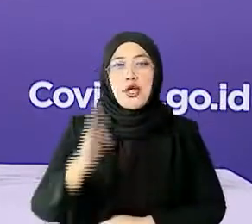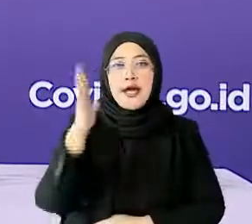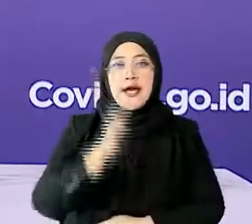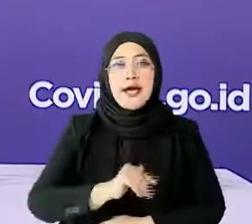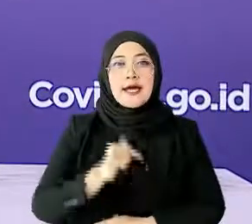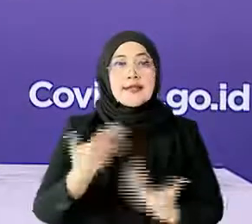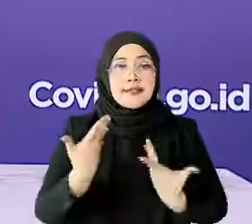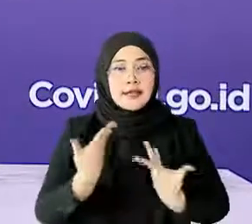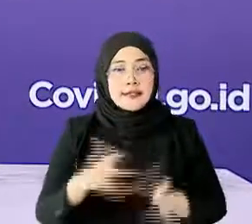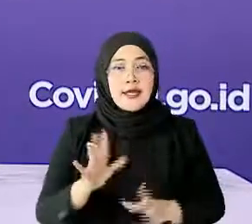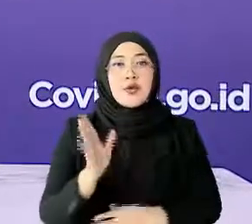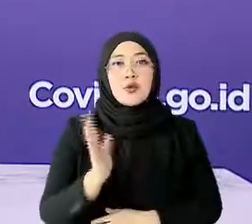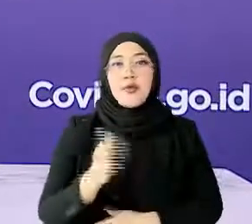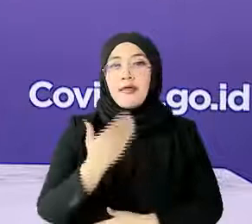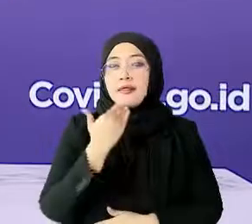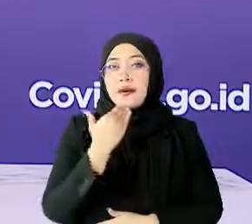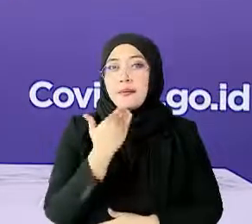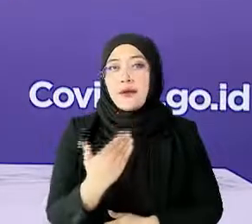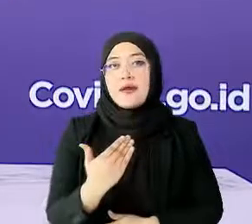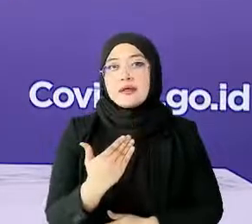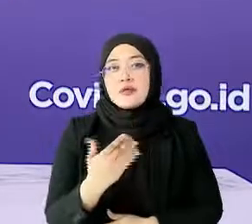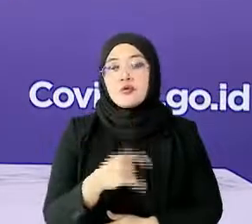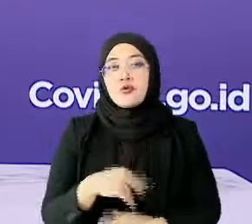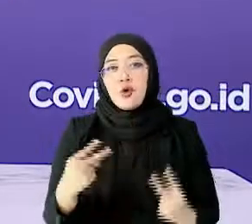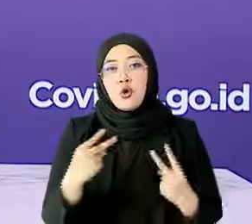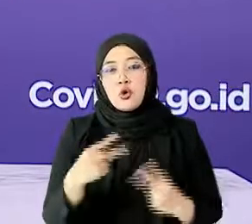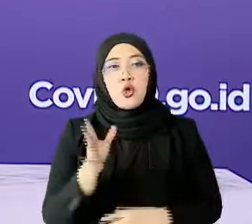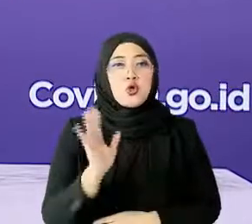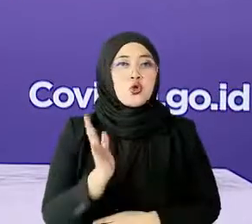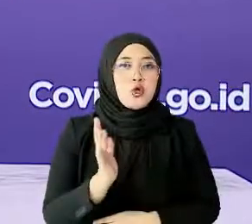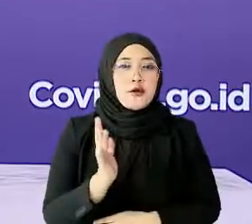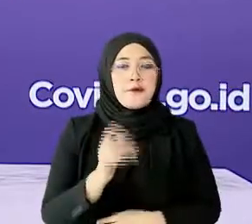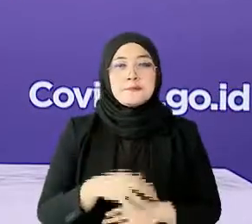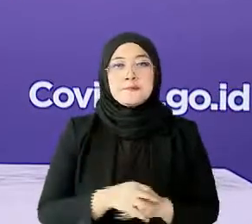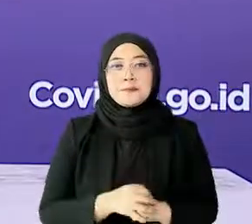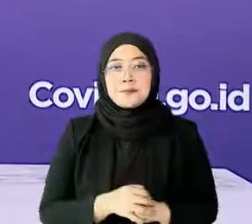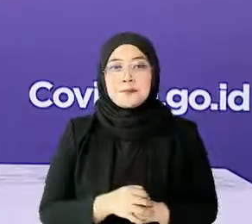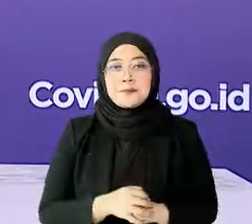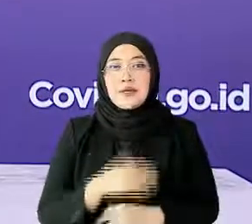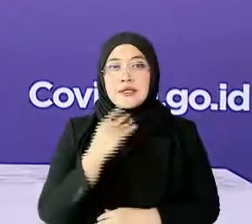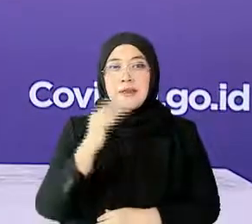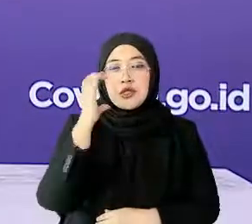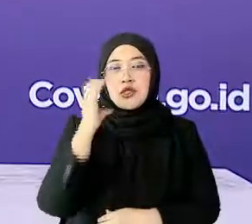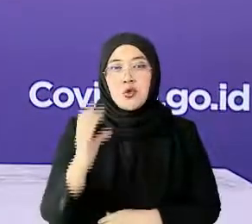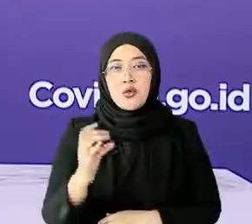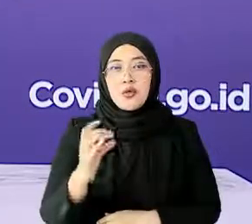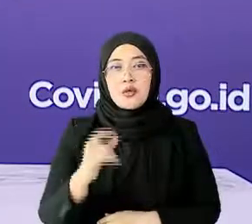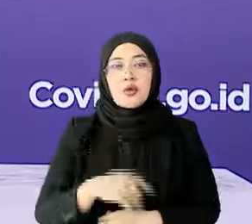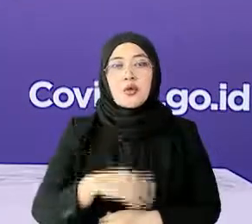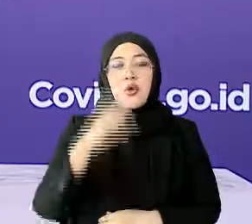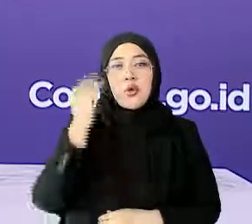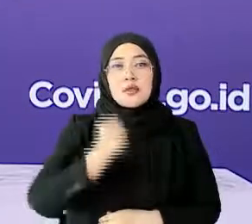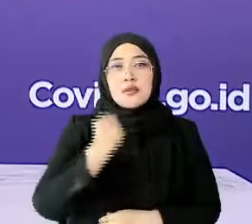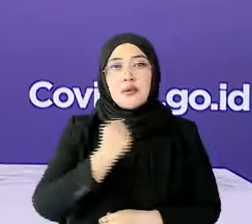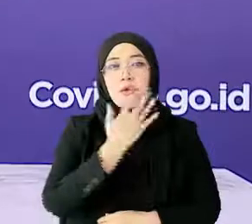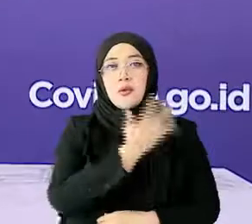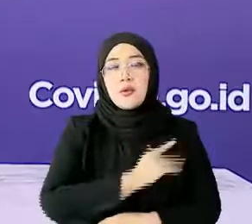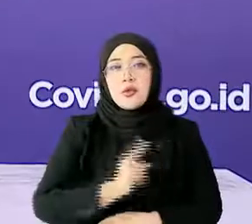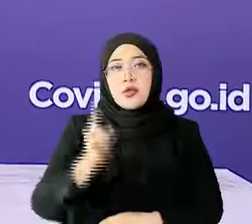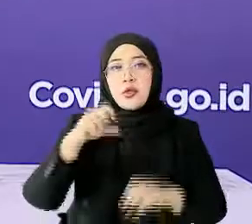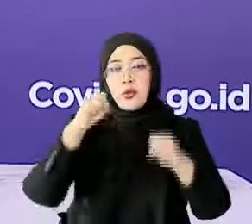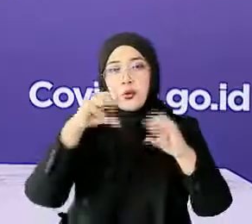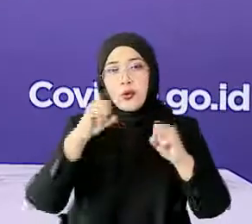hari ini Ashley terima kasih atas perhatian semuanya Selamat sore Wassalamualaikum